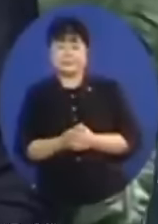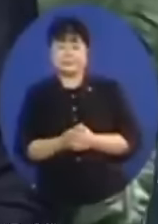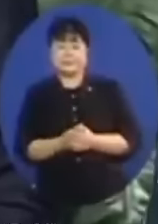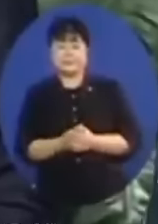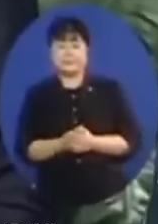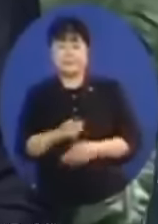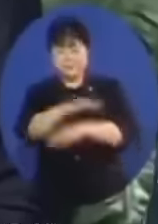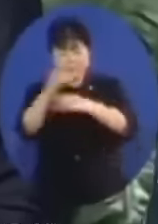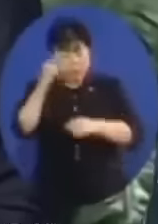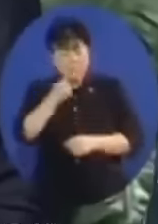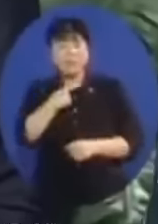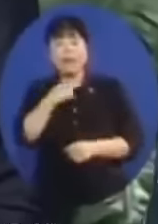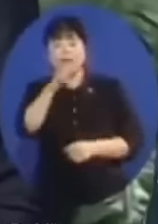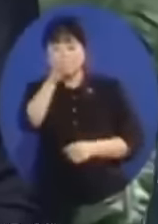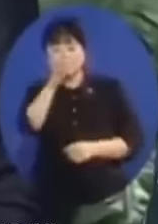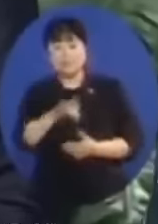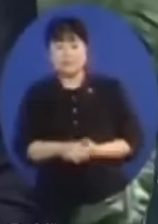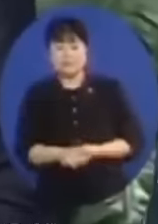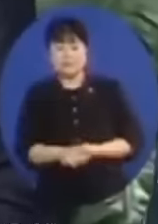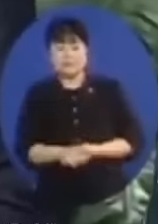고약하지 않은 사람 없습니다.